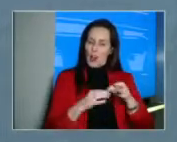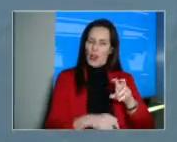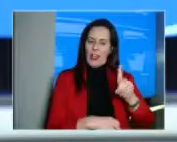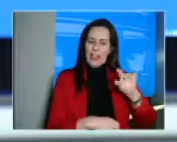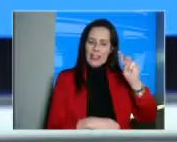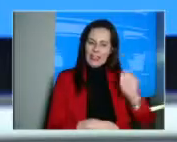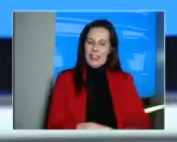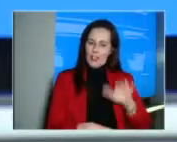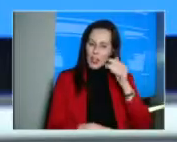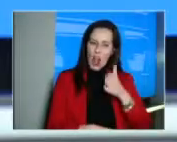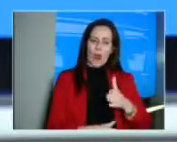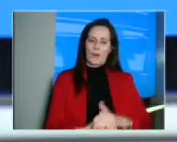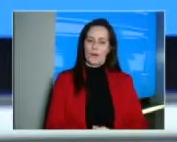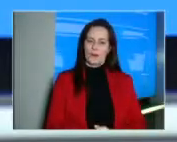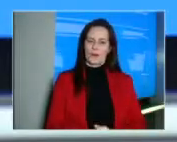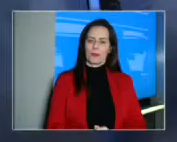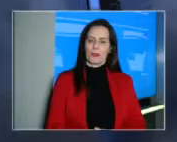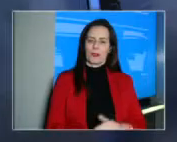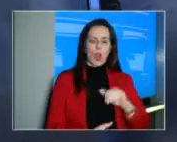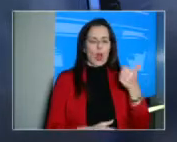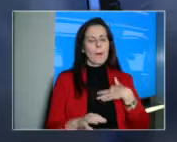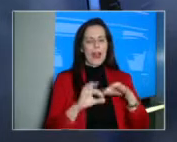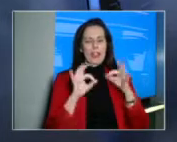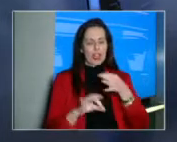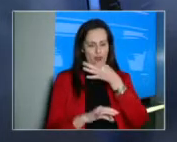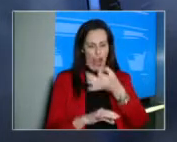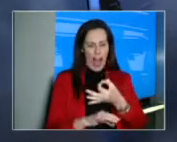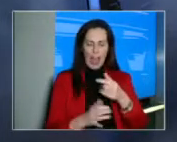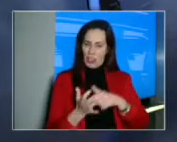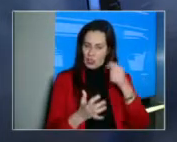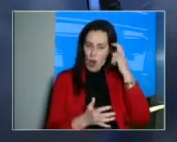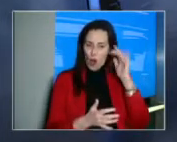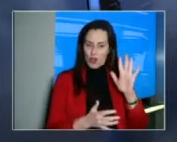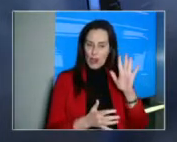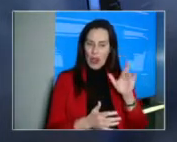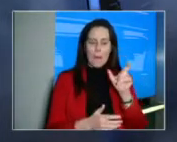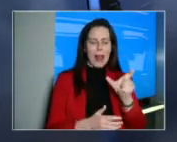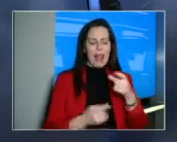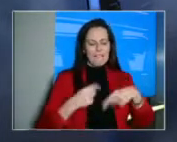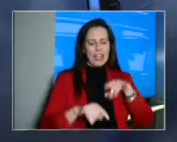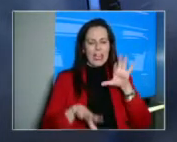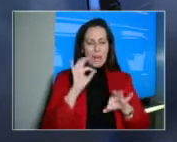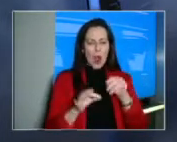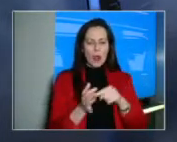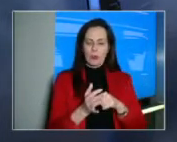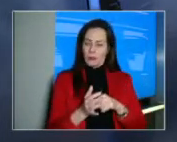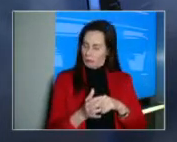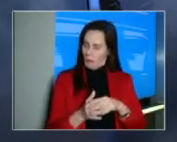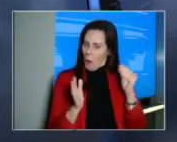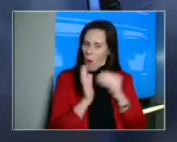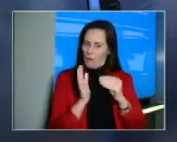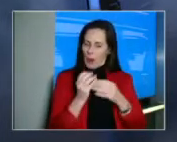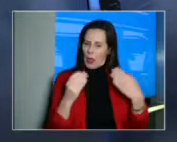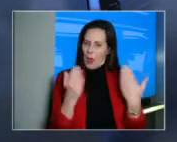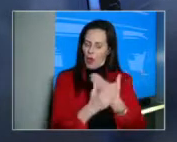לבנה, שלום לך. שלום יניר. טוב, קודם כל נתחיל בשאלה כללית, כי אני חושב שהמושג ועדת הבחירות המרכזית מופיע די הרבה